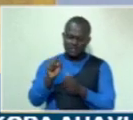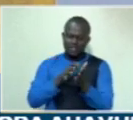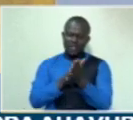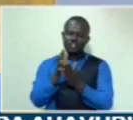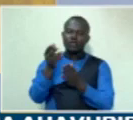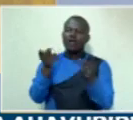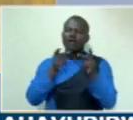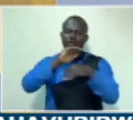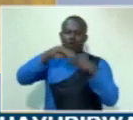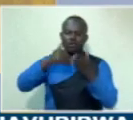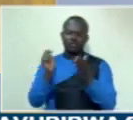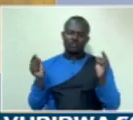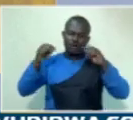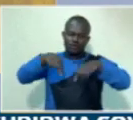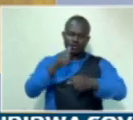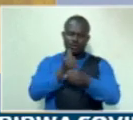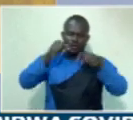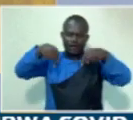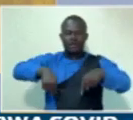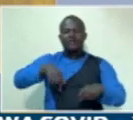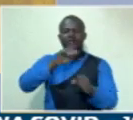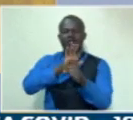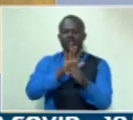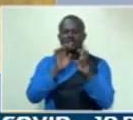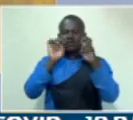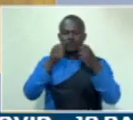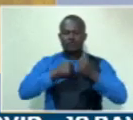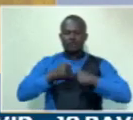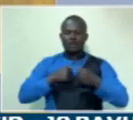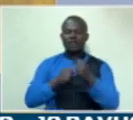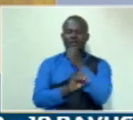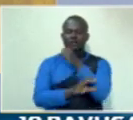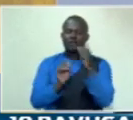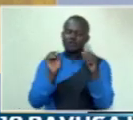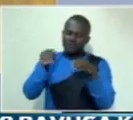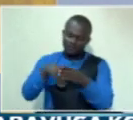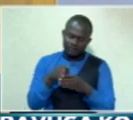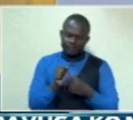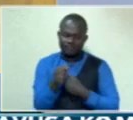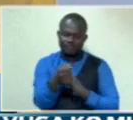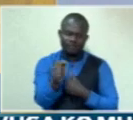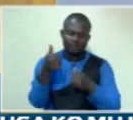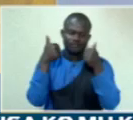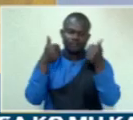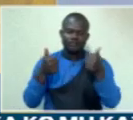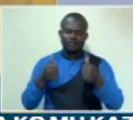hose ashobora rero kuza gukorera hano cyane ku Rwanda ari igihugu kibereye cyane ubukerarugendo